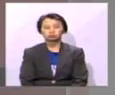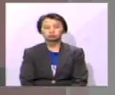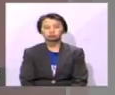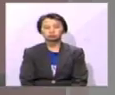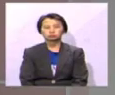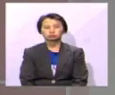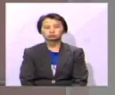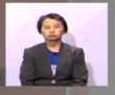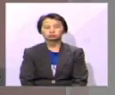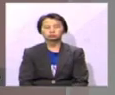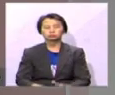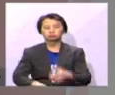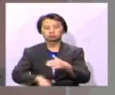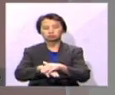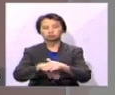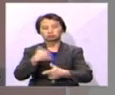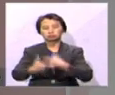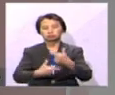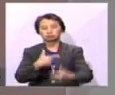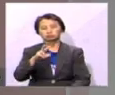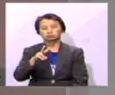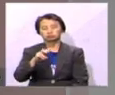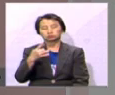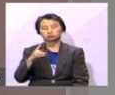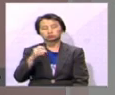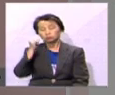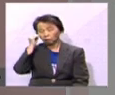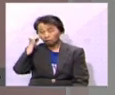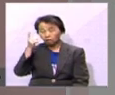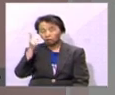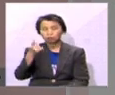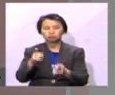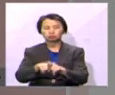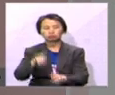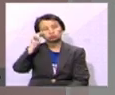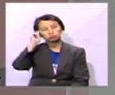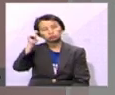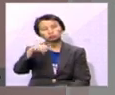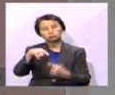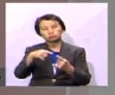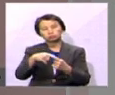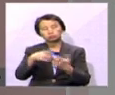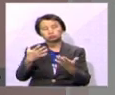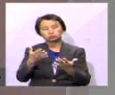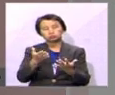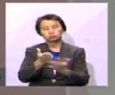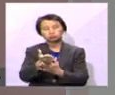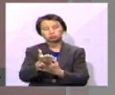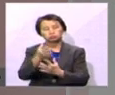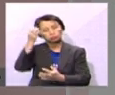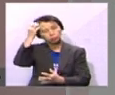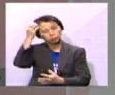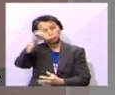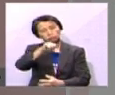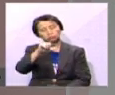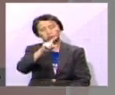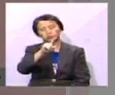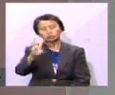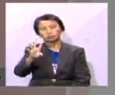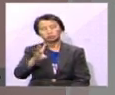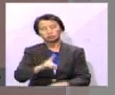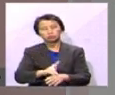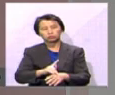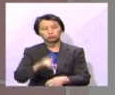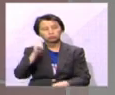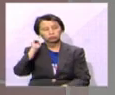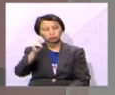Kita mulakan dengan bola sepak Liga Super 2018. Kejutan berlaku di Terengganu apabila pendahulu Selangor tersungkur 1-4 di tangan tuan